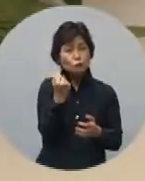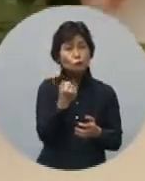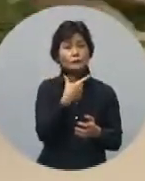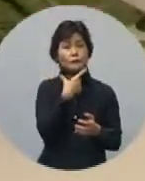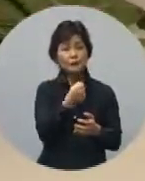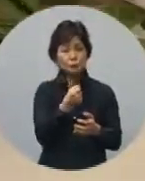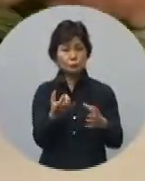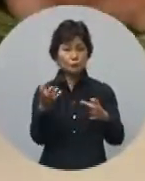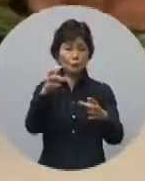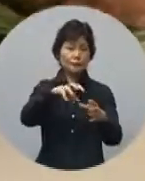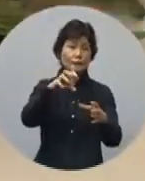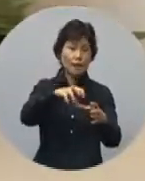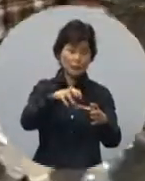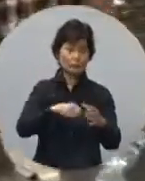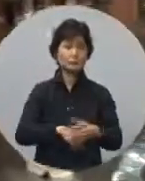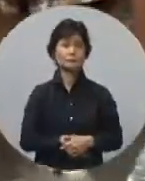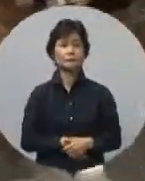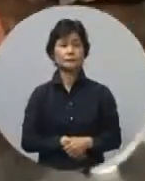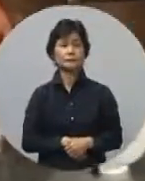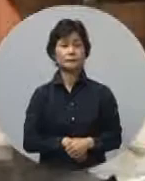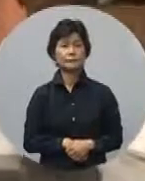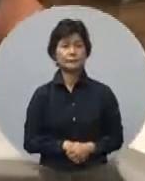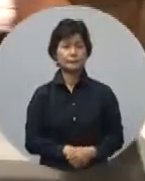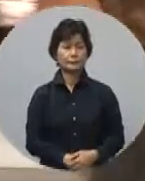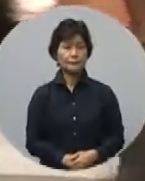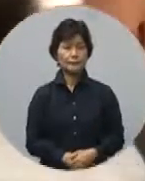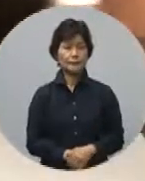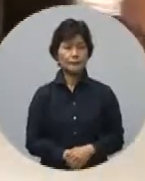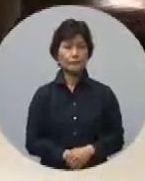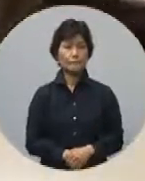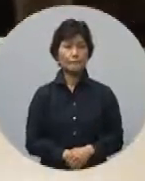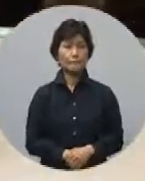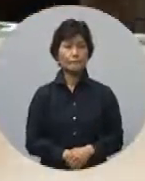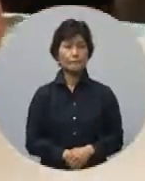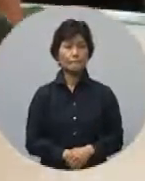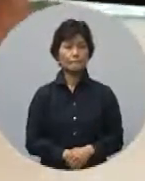唐辛子を使ったんですけど、こういうふうに